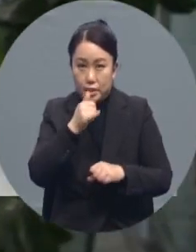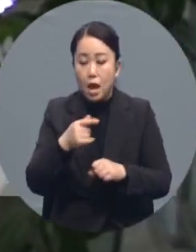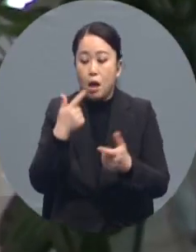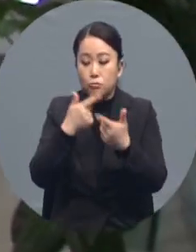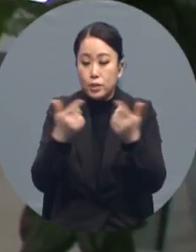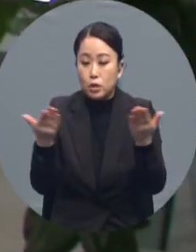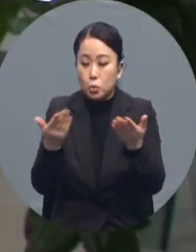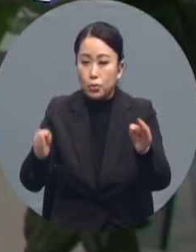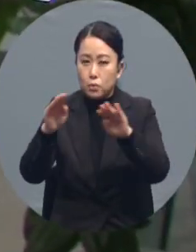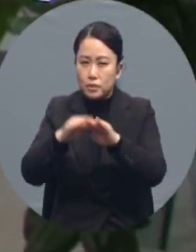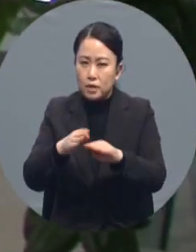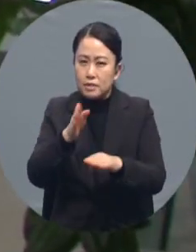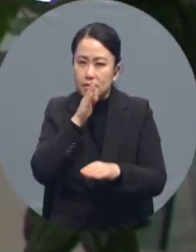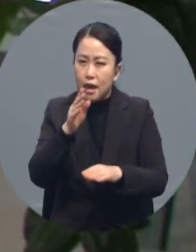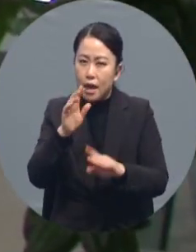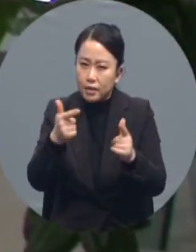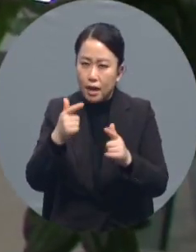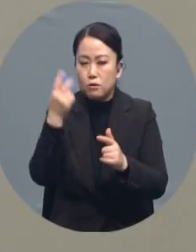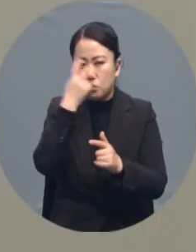사실 여부를 조사 중입니다